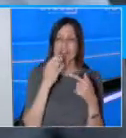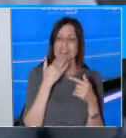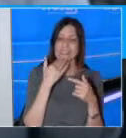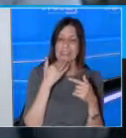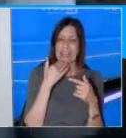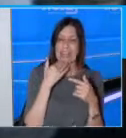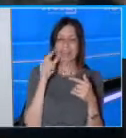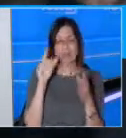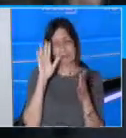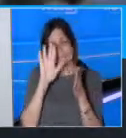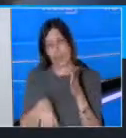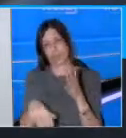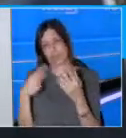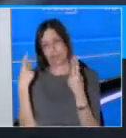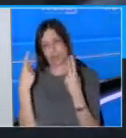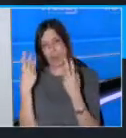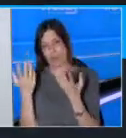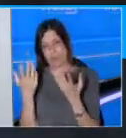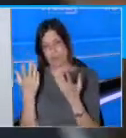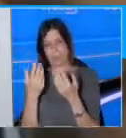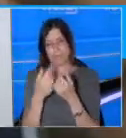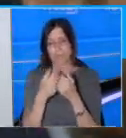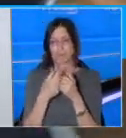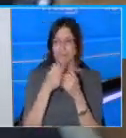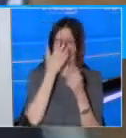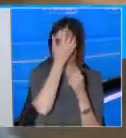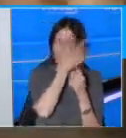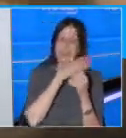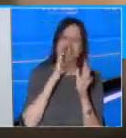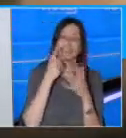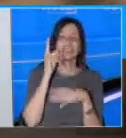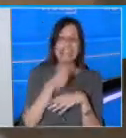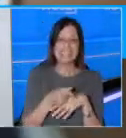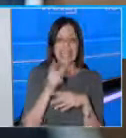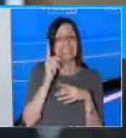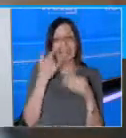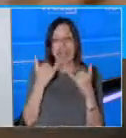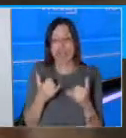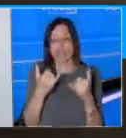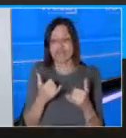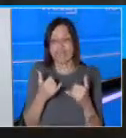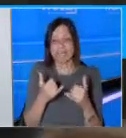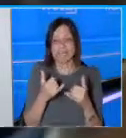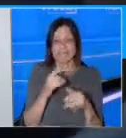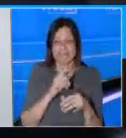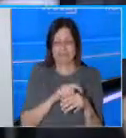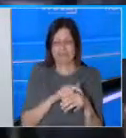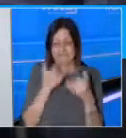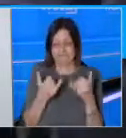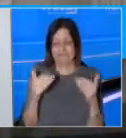שהוא פחות משמעותי. ואם צריך, אז צריך להכות על הברזל בעודו חם. עוזי, מה אומרים